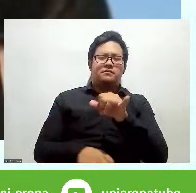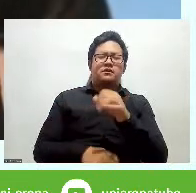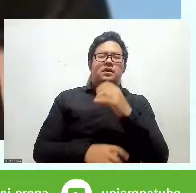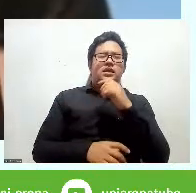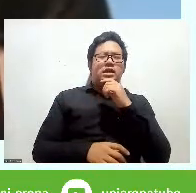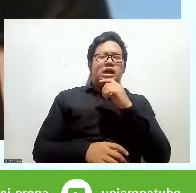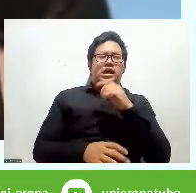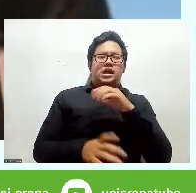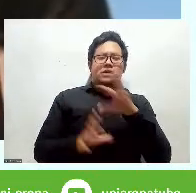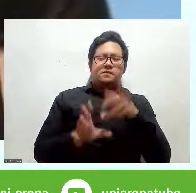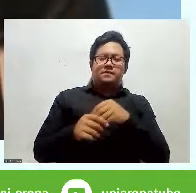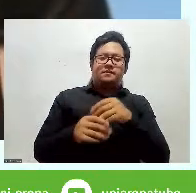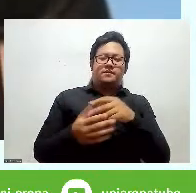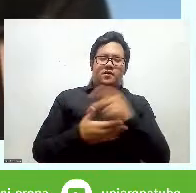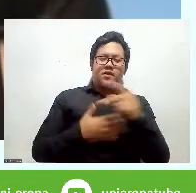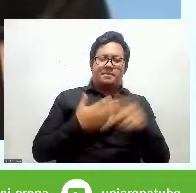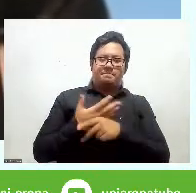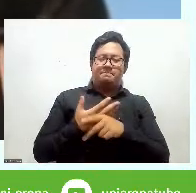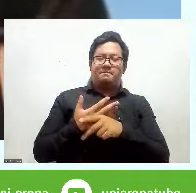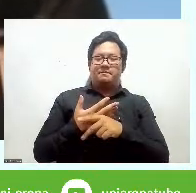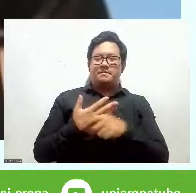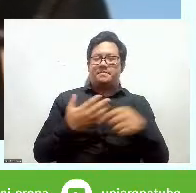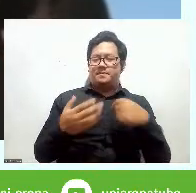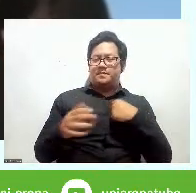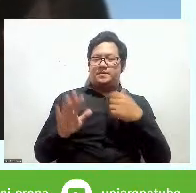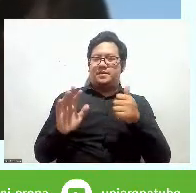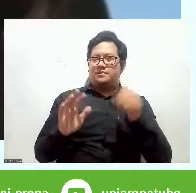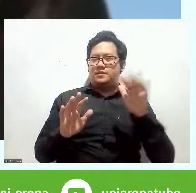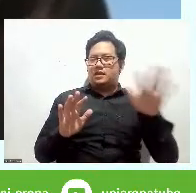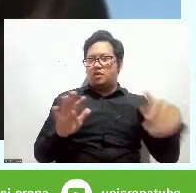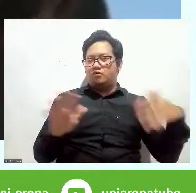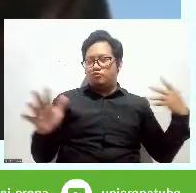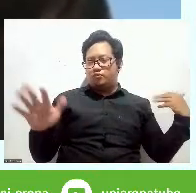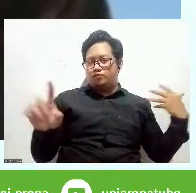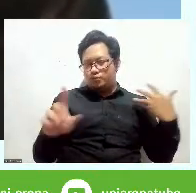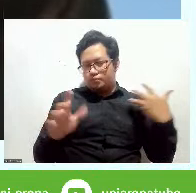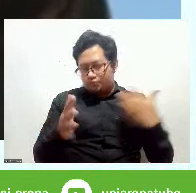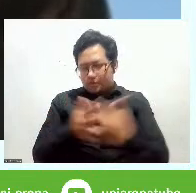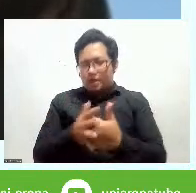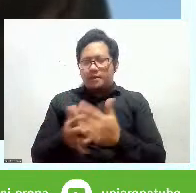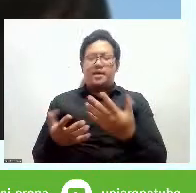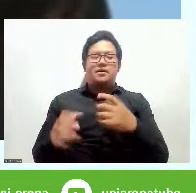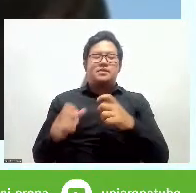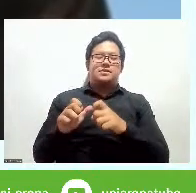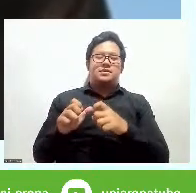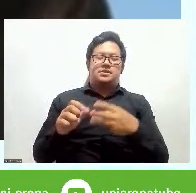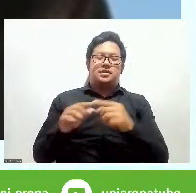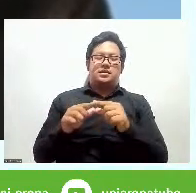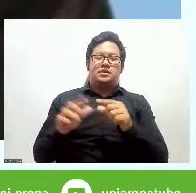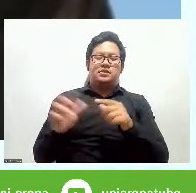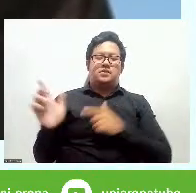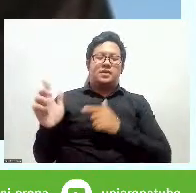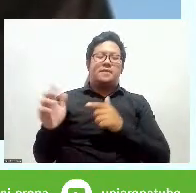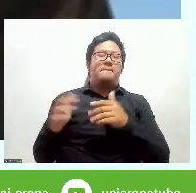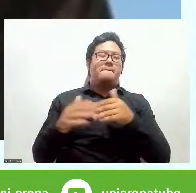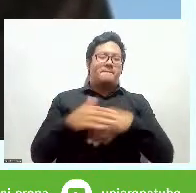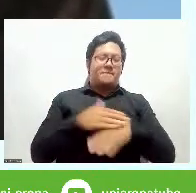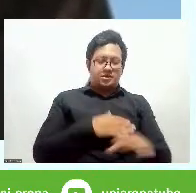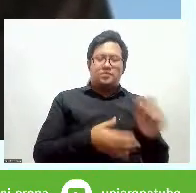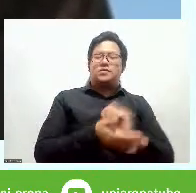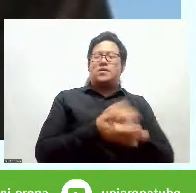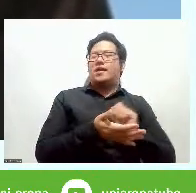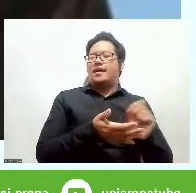ngajar selama enam tahun ini adalah si Soccer masuk sekolah dan sekarang mulai mau digalakkan lagi